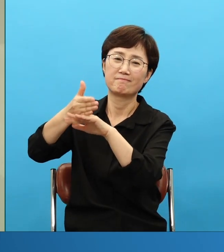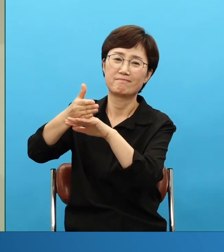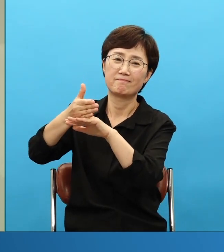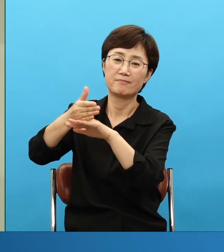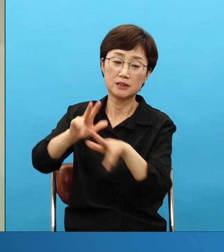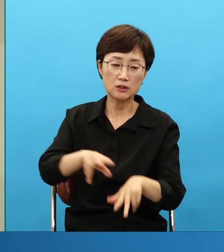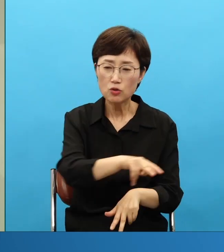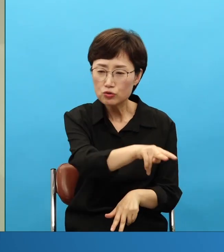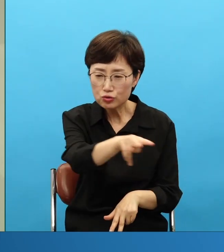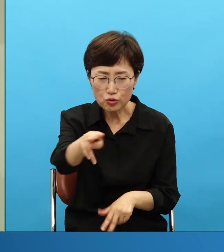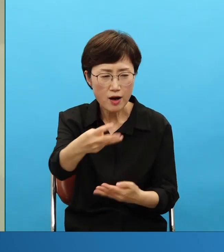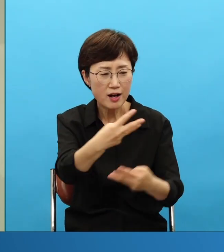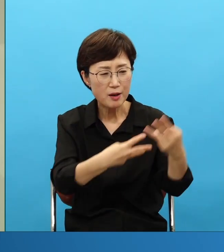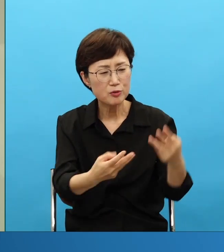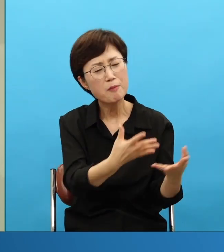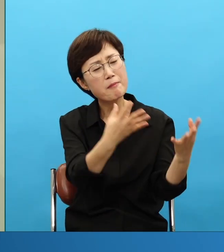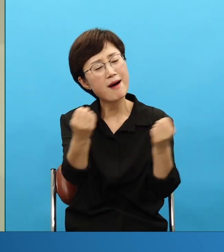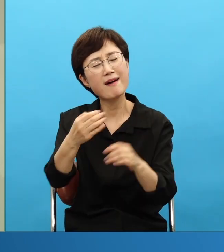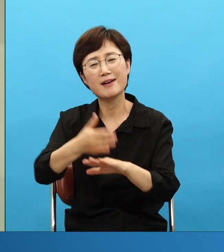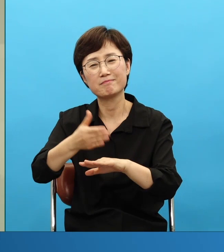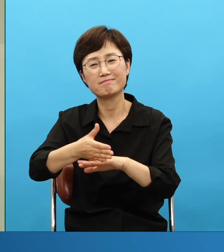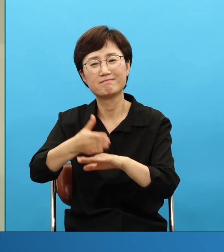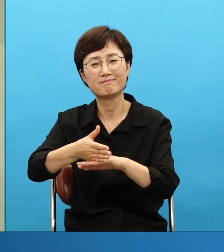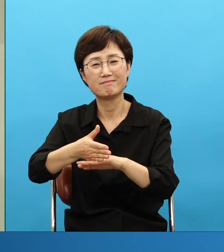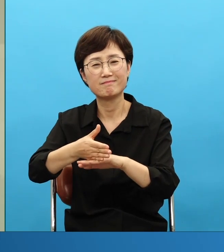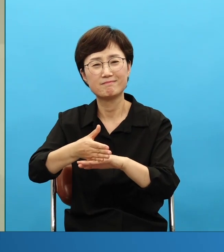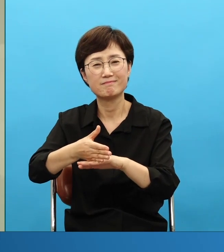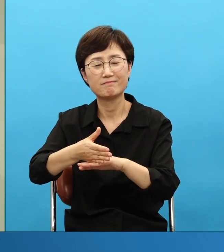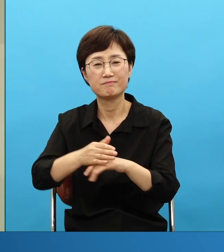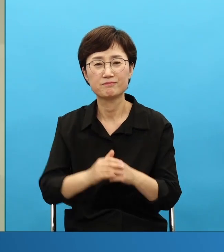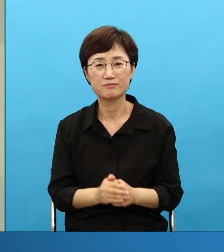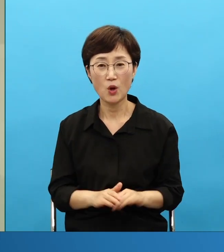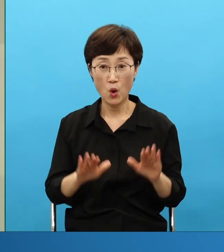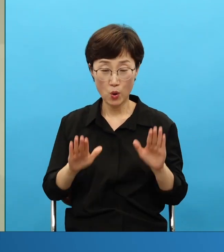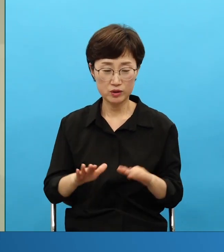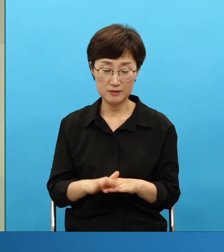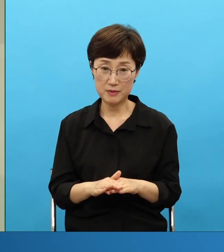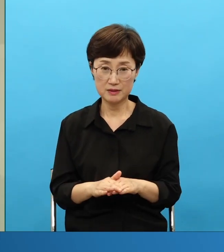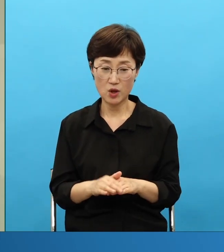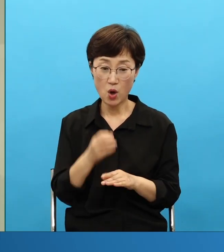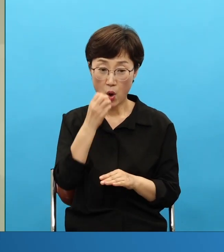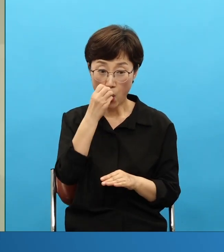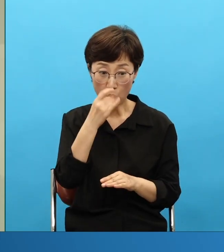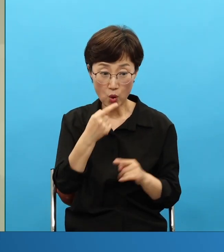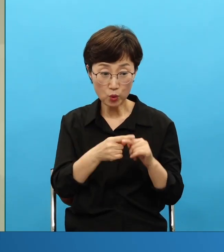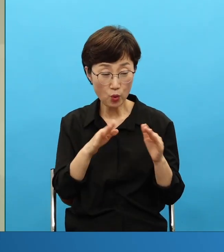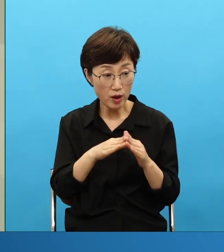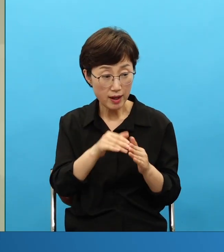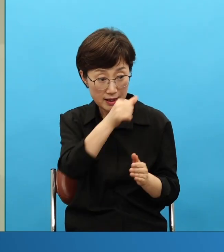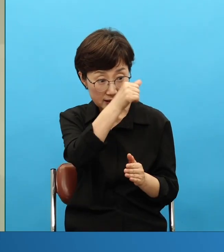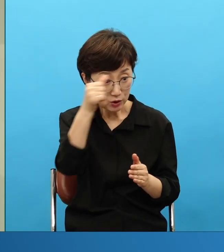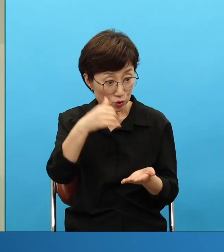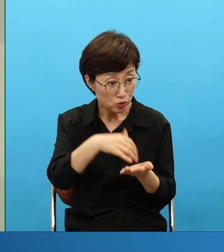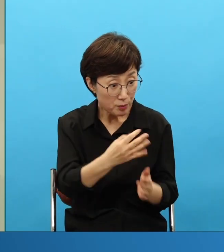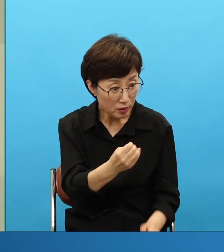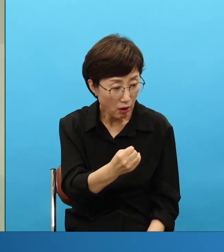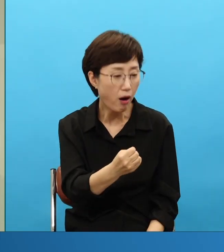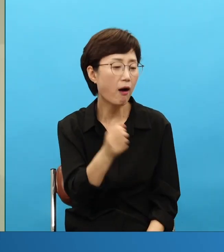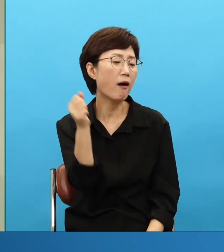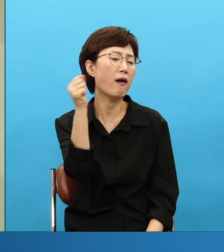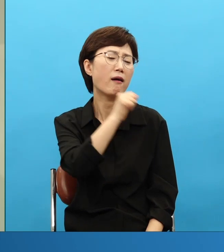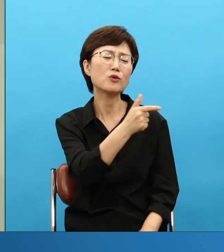너무 많고 There are 참 so many 감사해요. great remnants here. 그러게 오늘 와서 일부 장로님 몇 분인가 물어봤어요. 장로님들께 너무 감사해. 이런